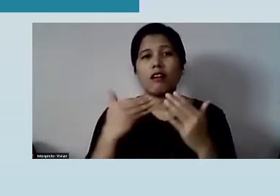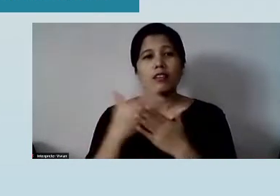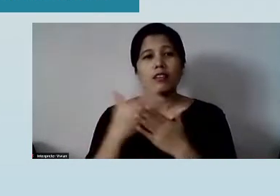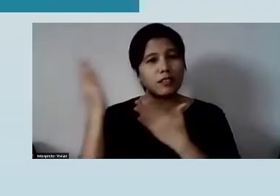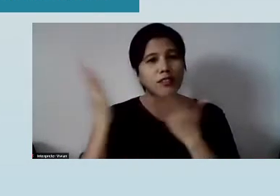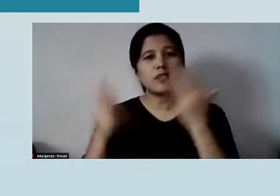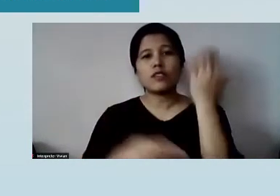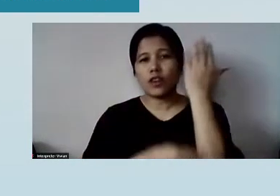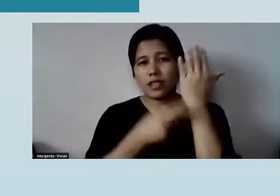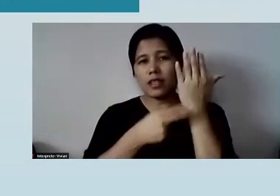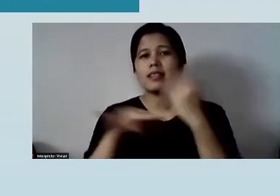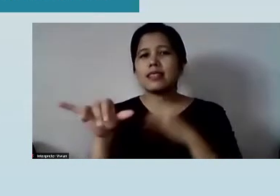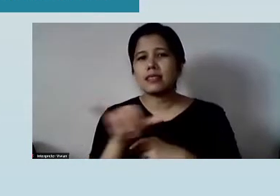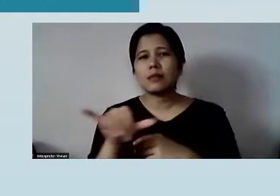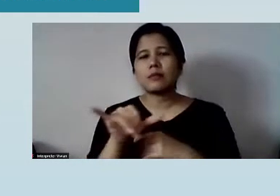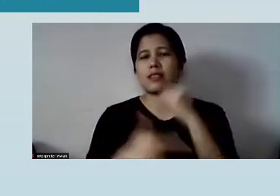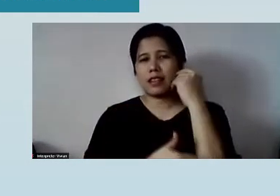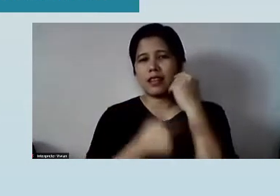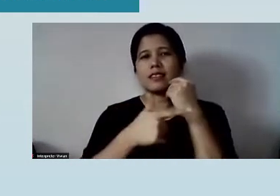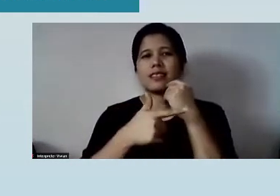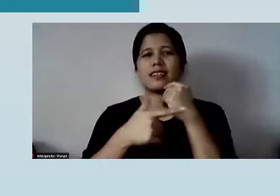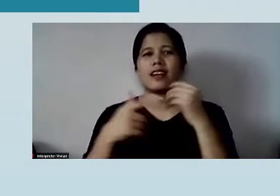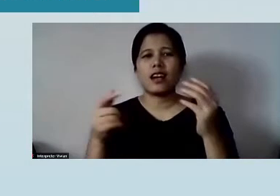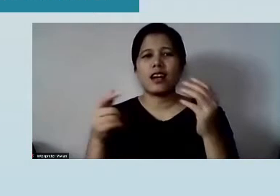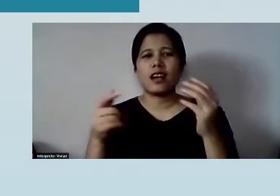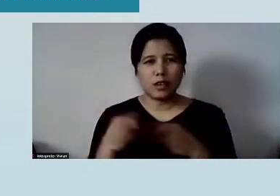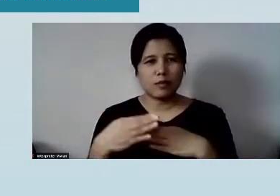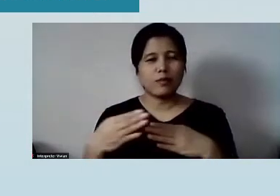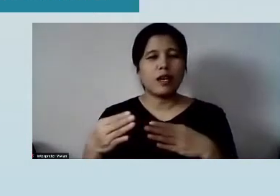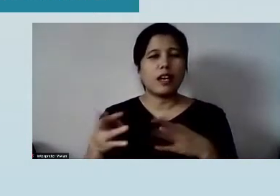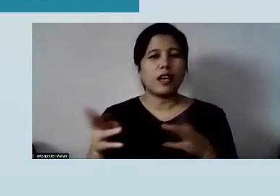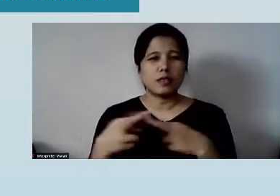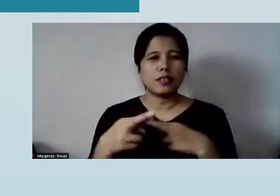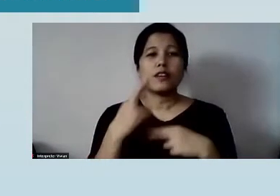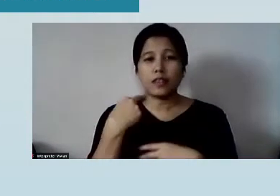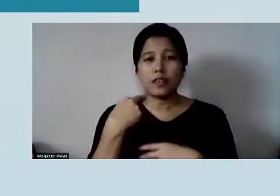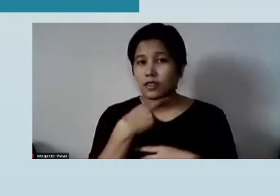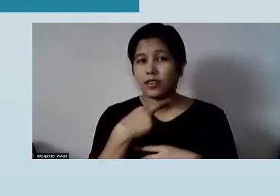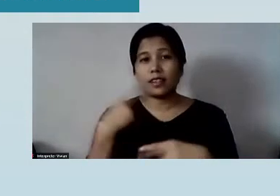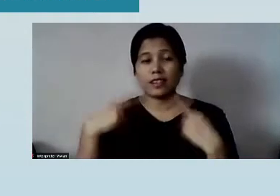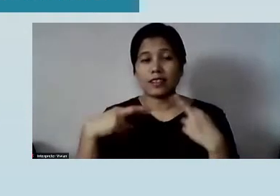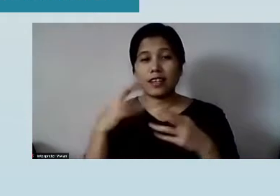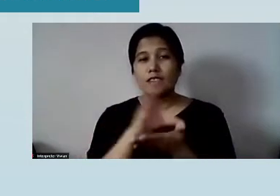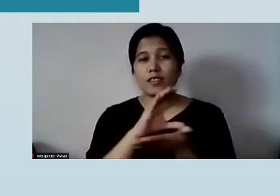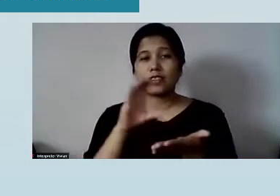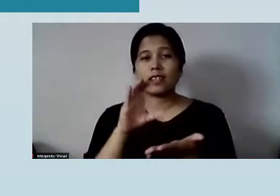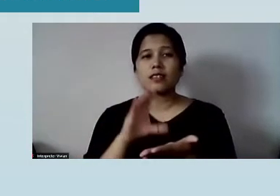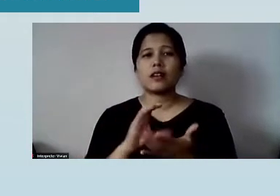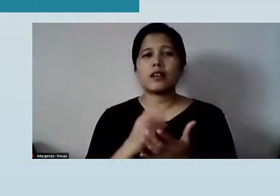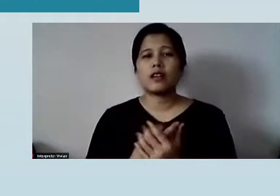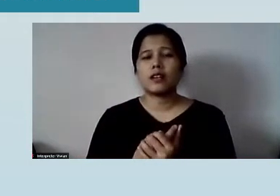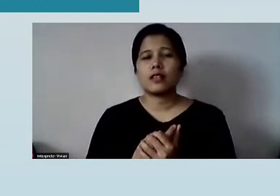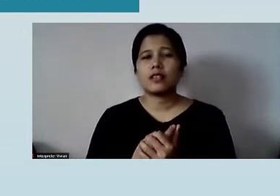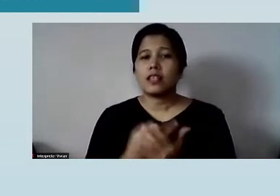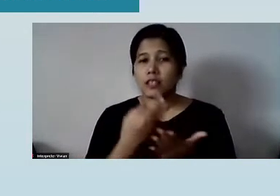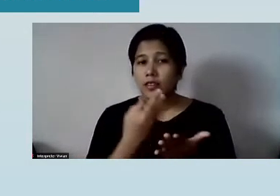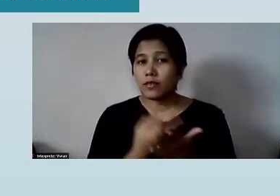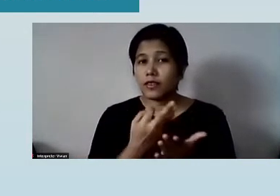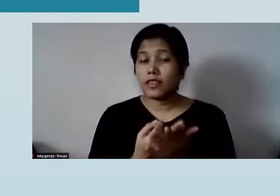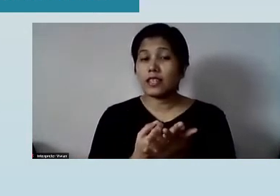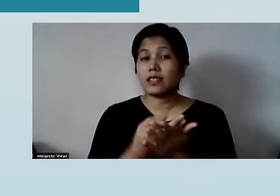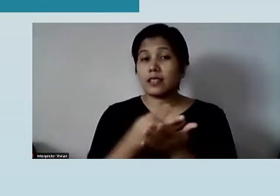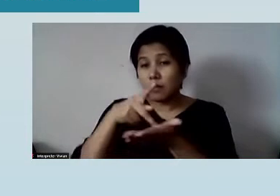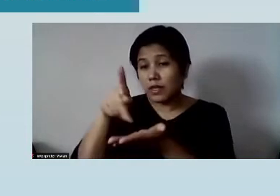hotels and similar lodging establishments or restaurants and recreation centers. And then yung mga binabayad natin sa